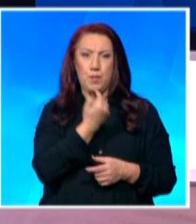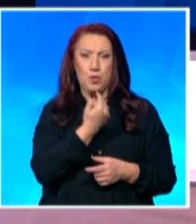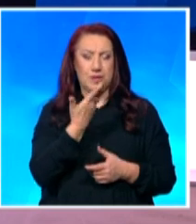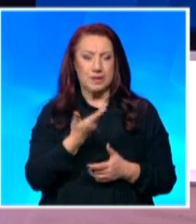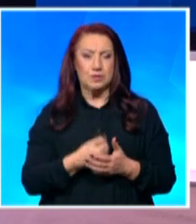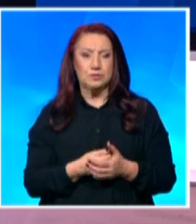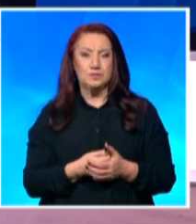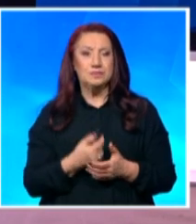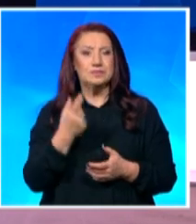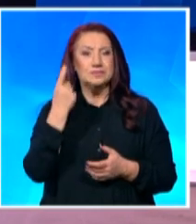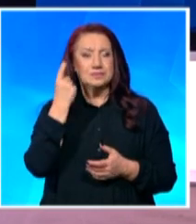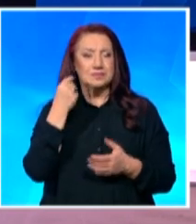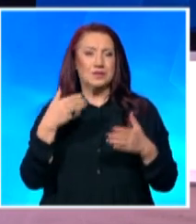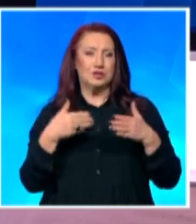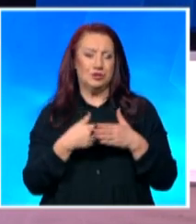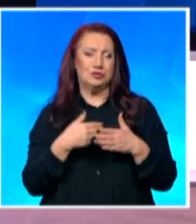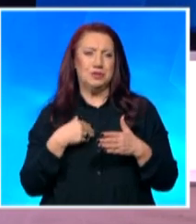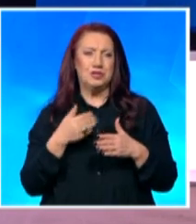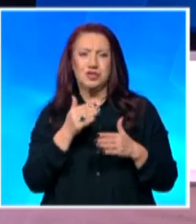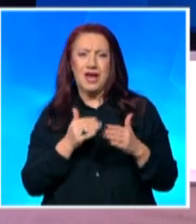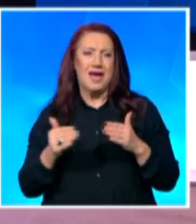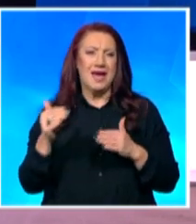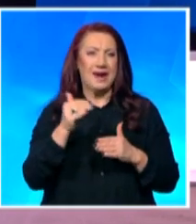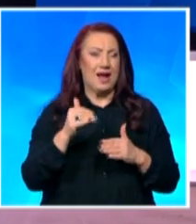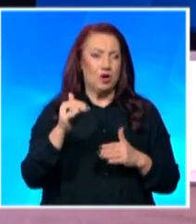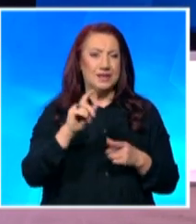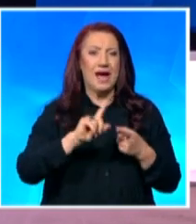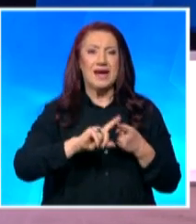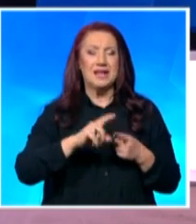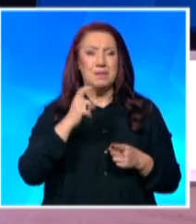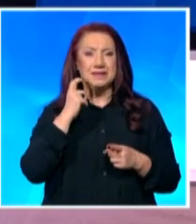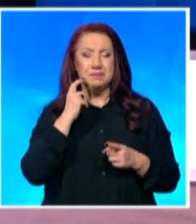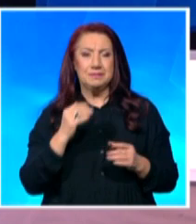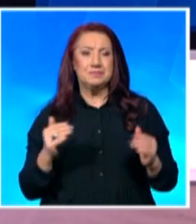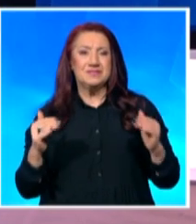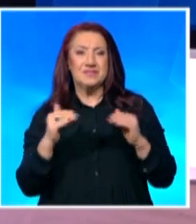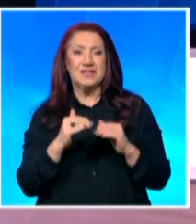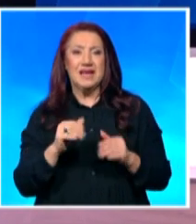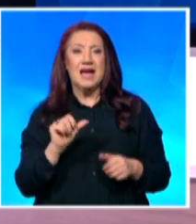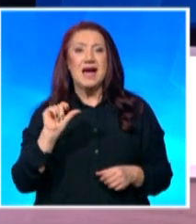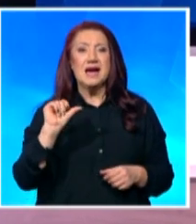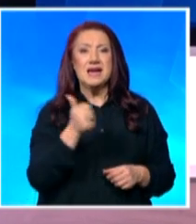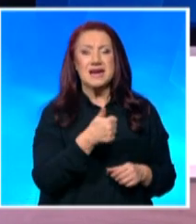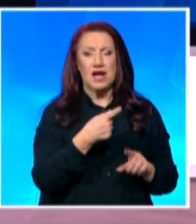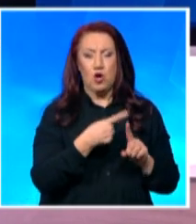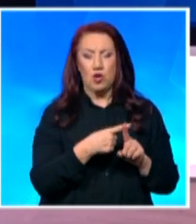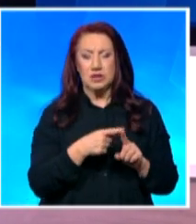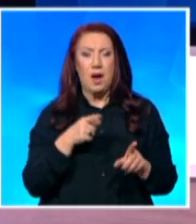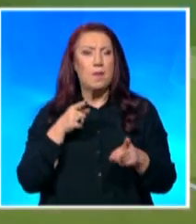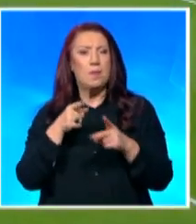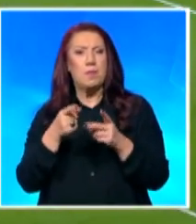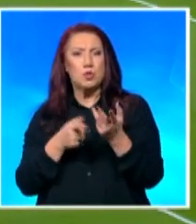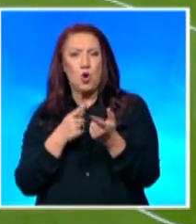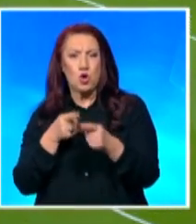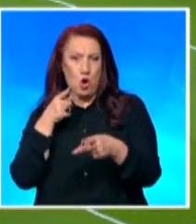А с нощи и вечер на рекорди в Шампионската лига. Карим Бензема изравни Ерлинг Холанд по голове от началото на годината. Двамата имат